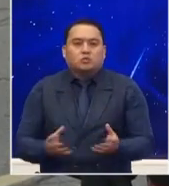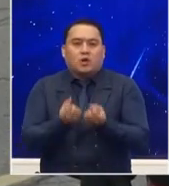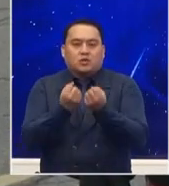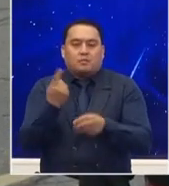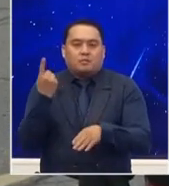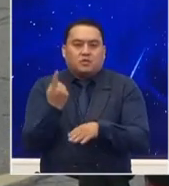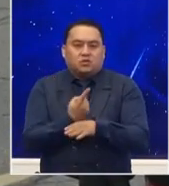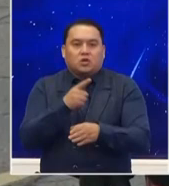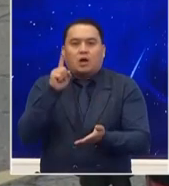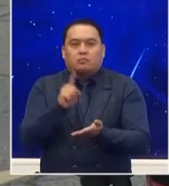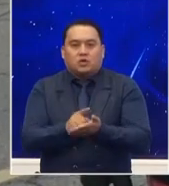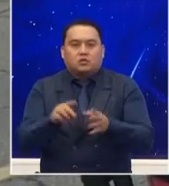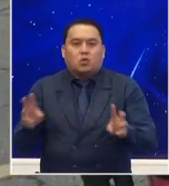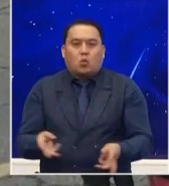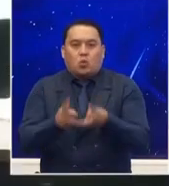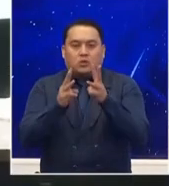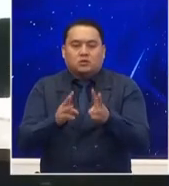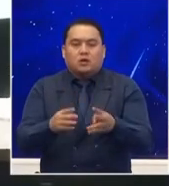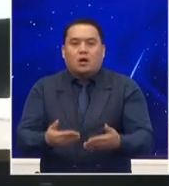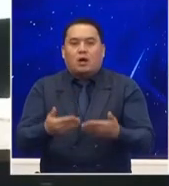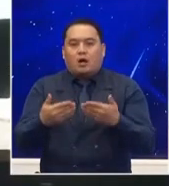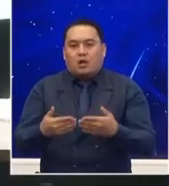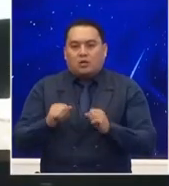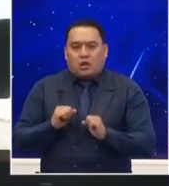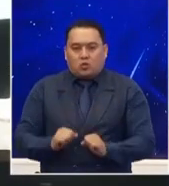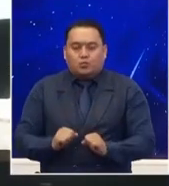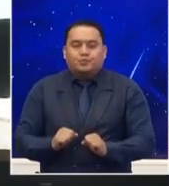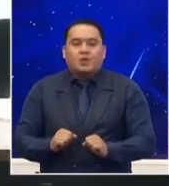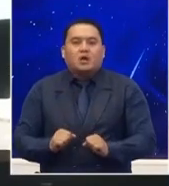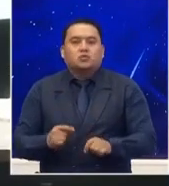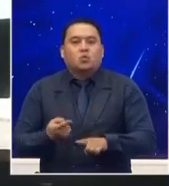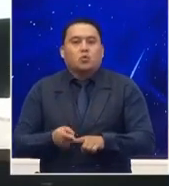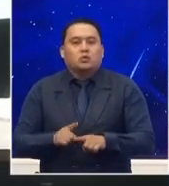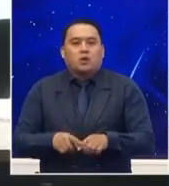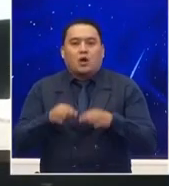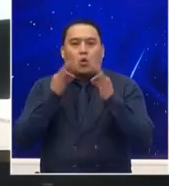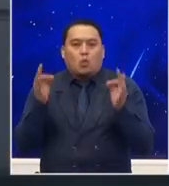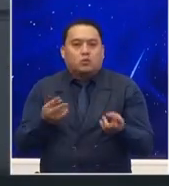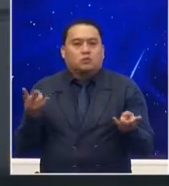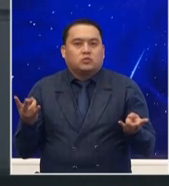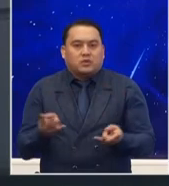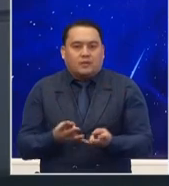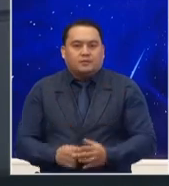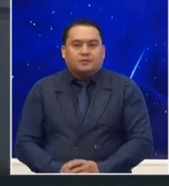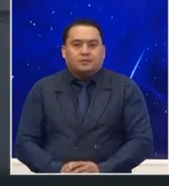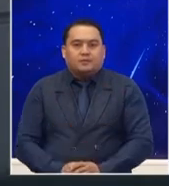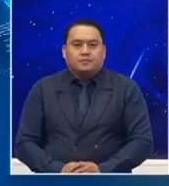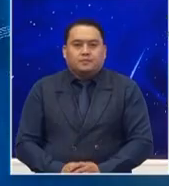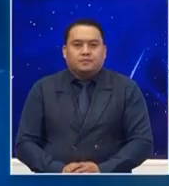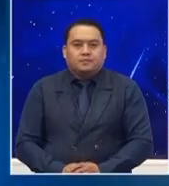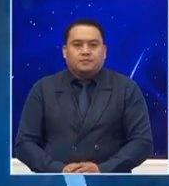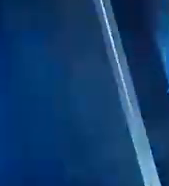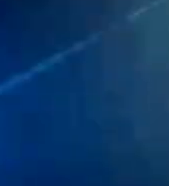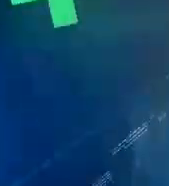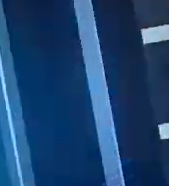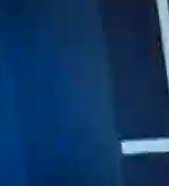басты міндеті өрттің немесе төтенше жағдайдың алдын алу. Сондықтан олар тәжірибелі болуы тиіс. Меруерт Қыдырбайқызы, Адел